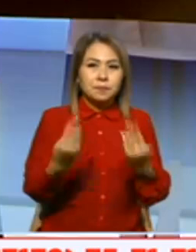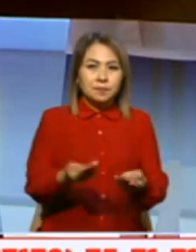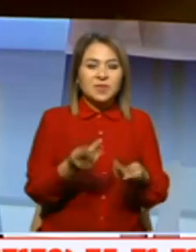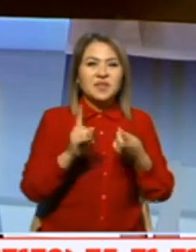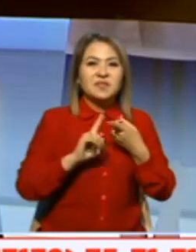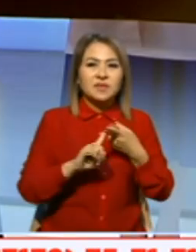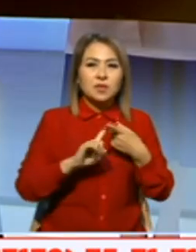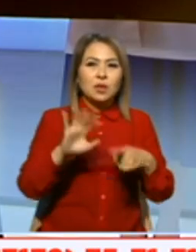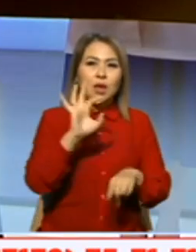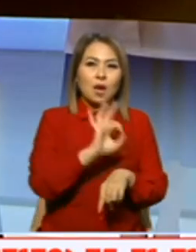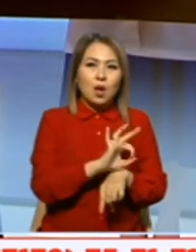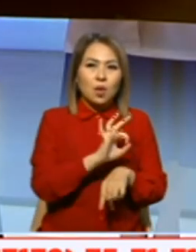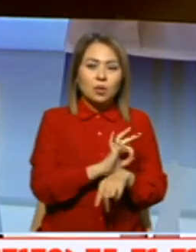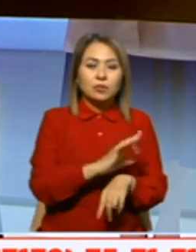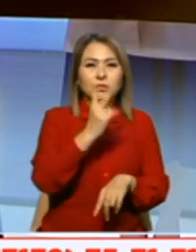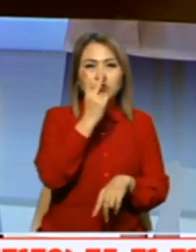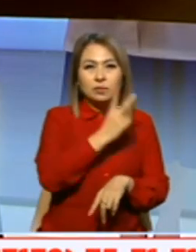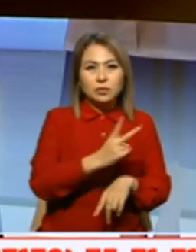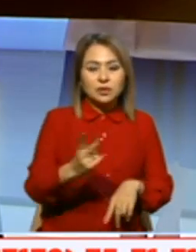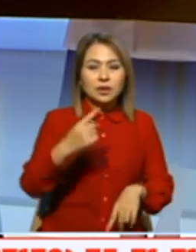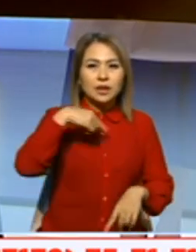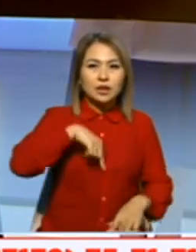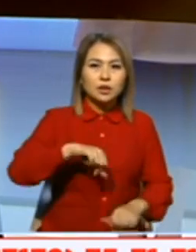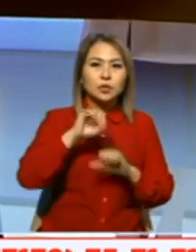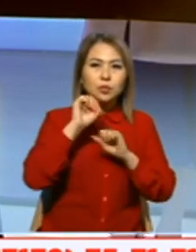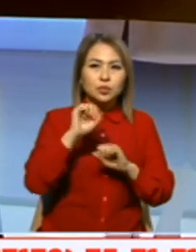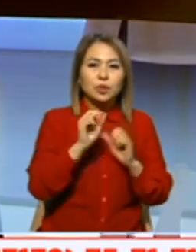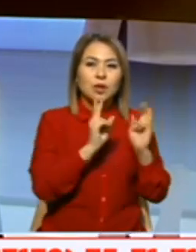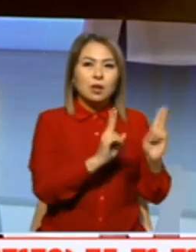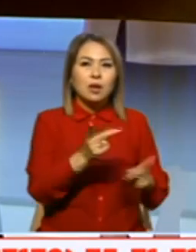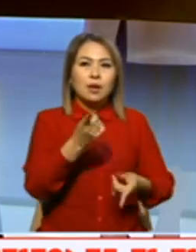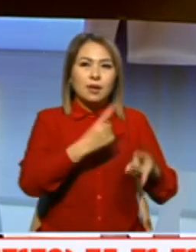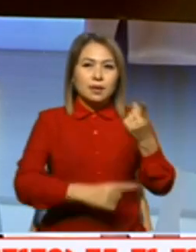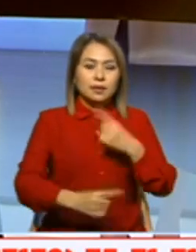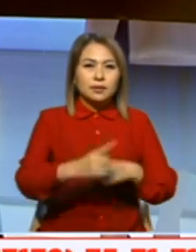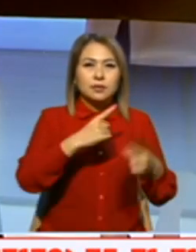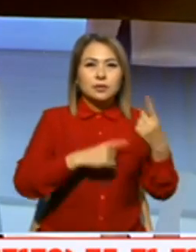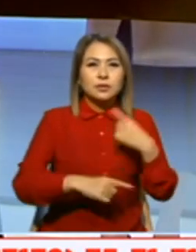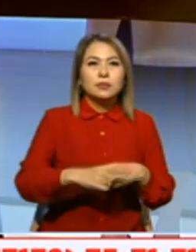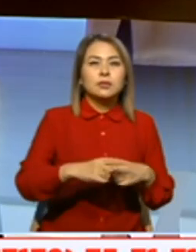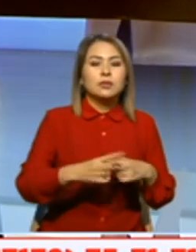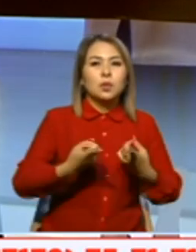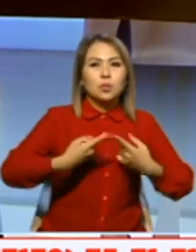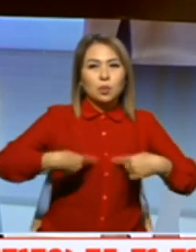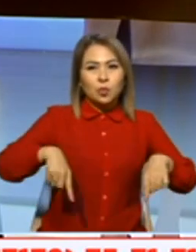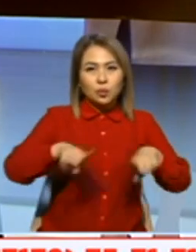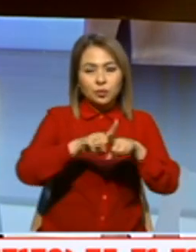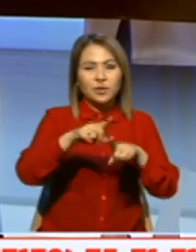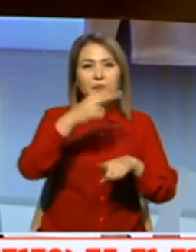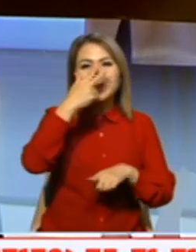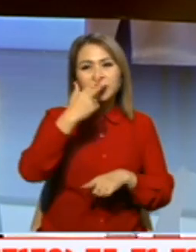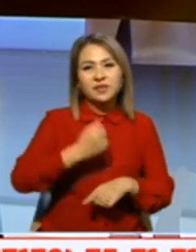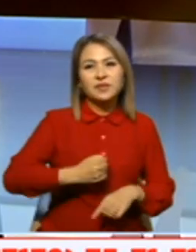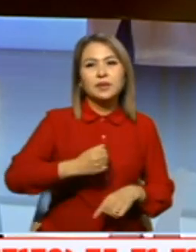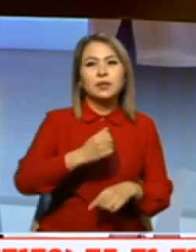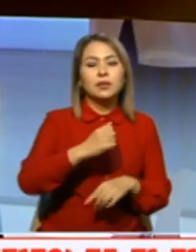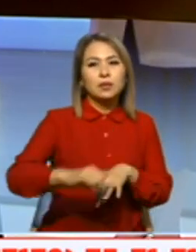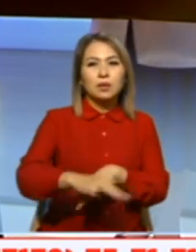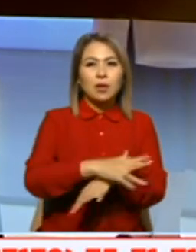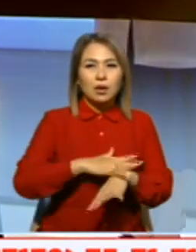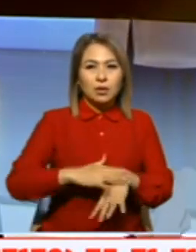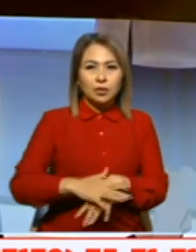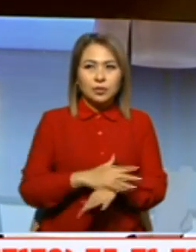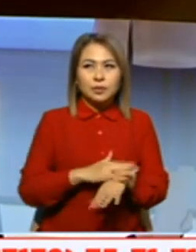вирус аурулармен ауырып, жаңағы иммунитетті қалыптастырып, социумға адаптациялық периодтан жақсылап өте